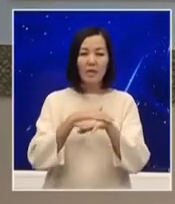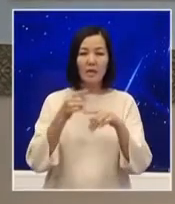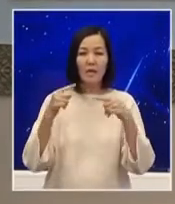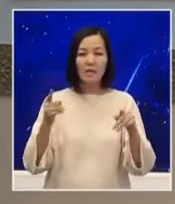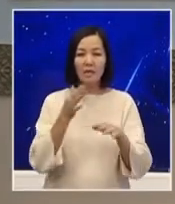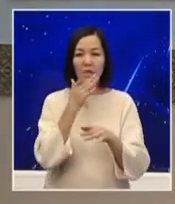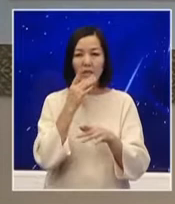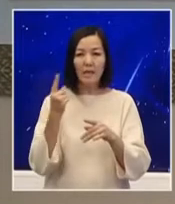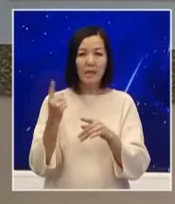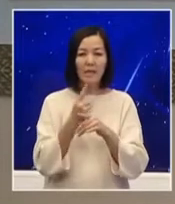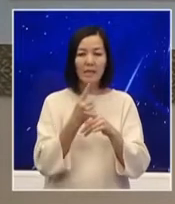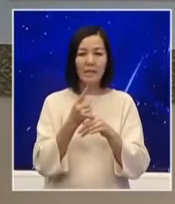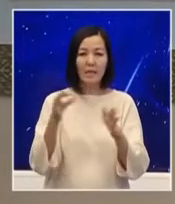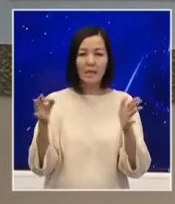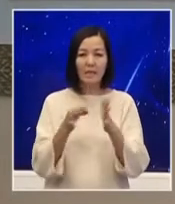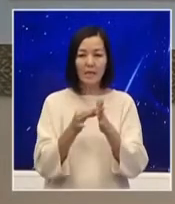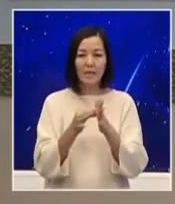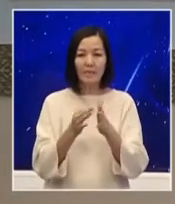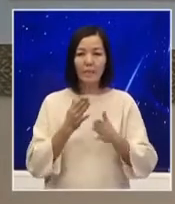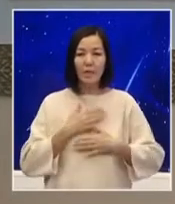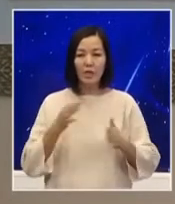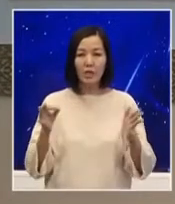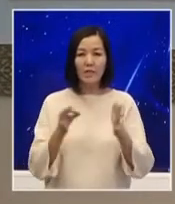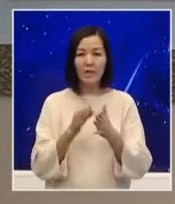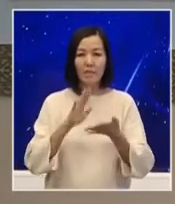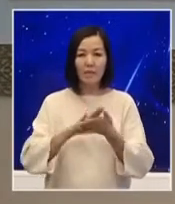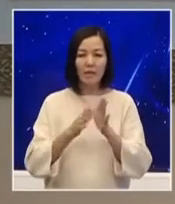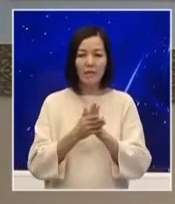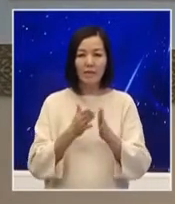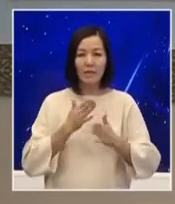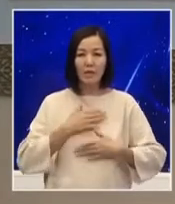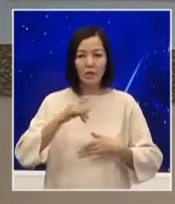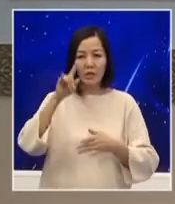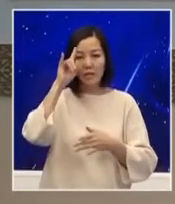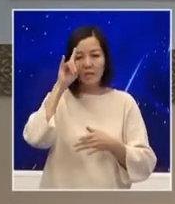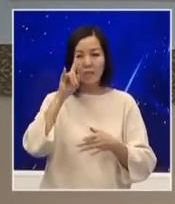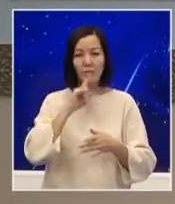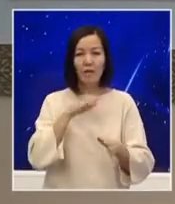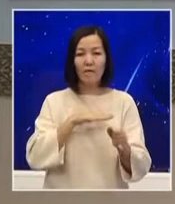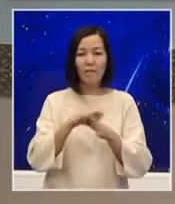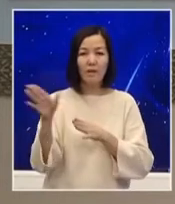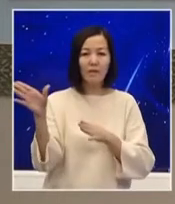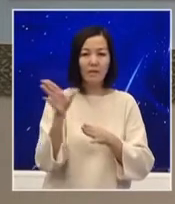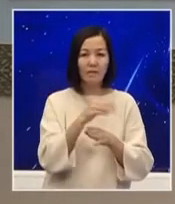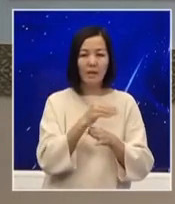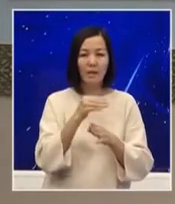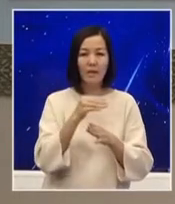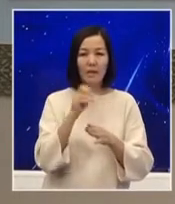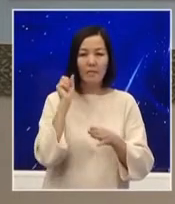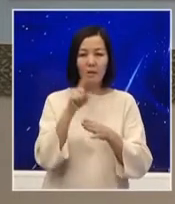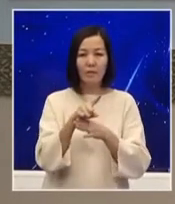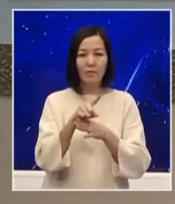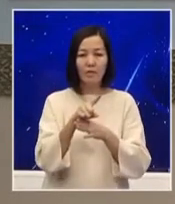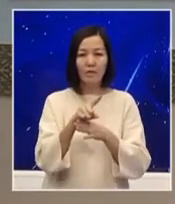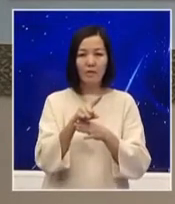вокруг одной единой цели. А наша цель – это благосостояние нашей республики, выполнение всех поручений, да,